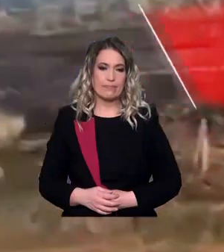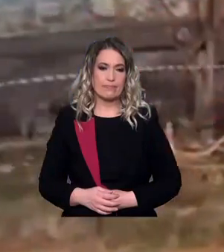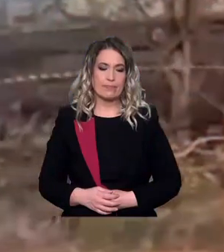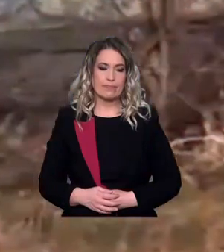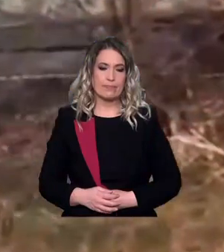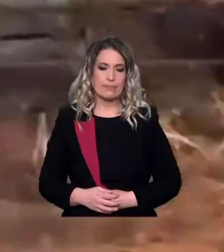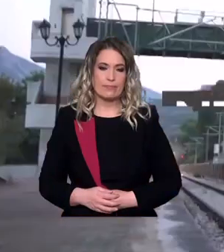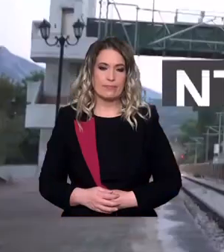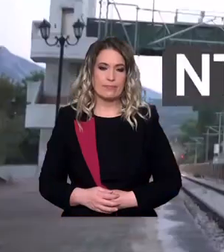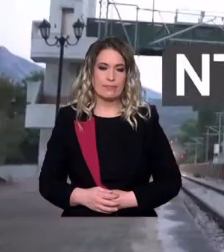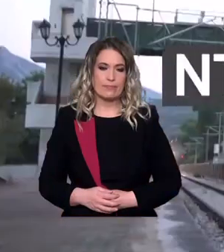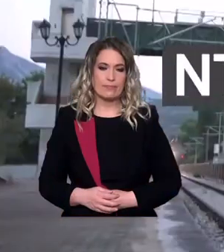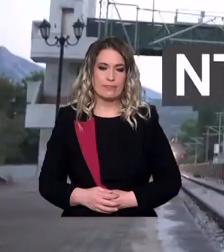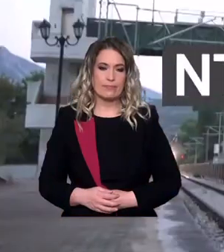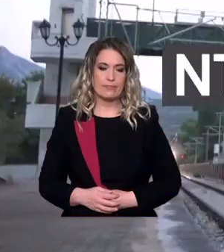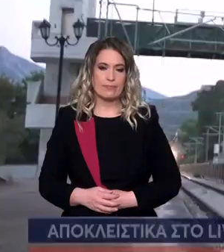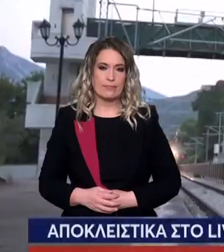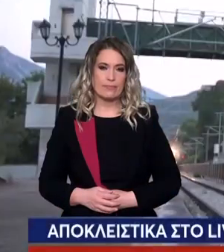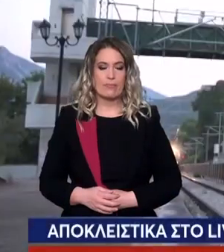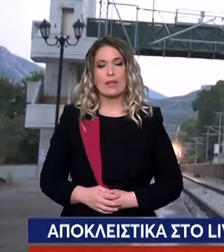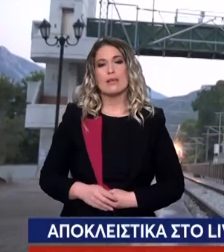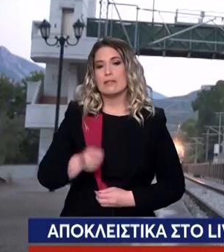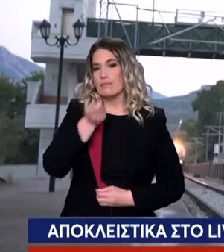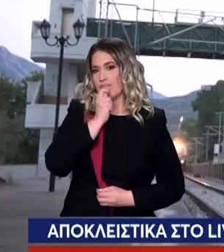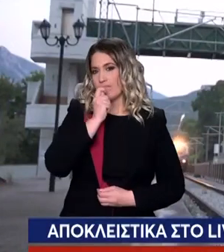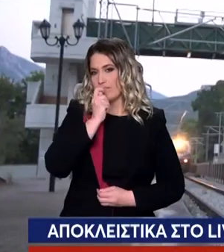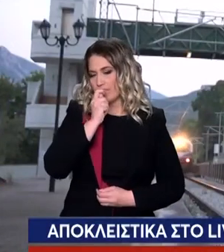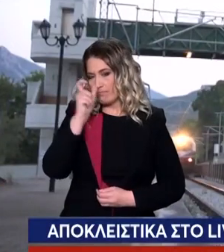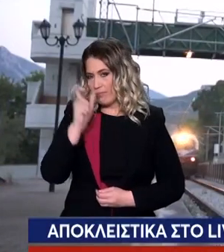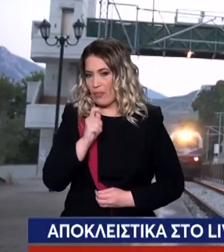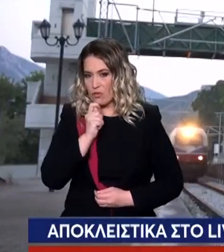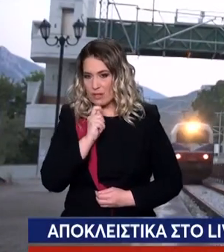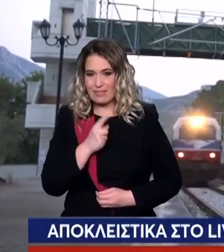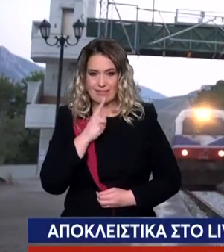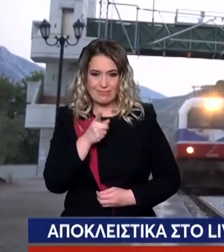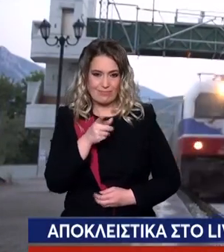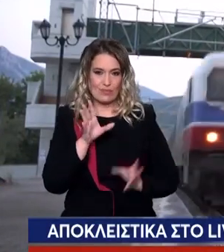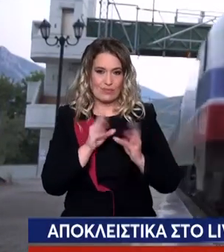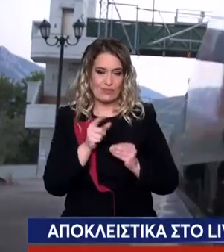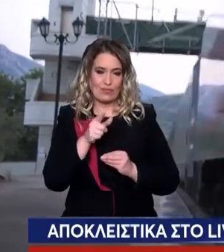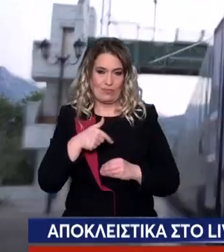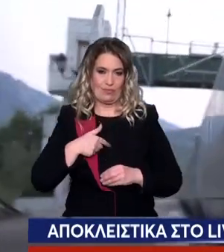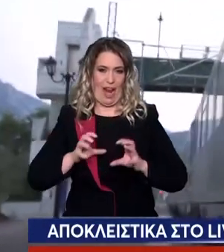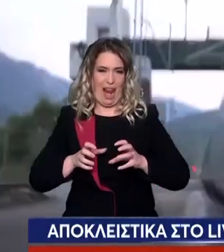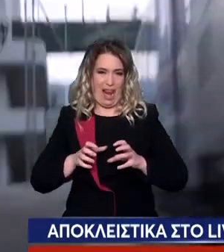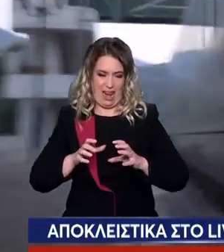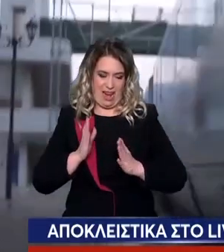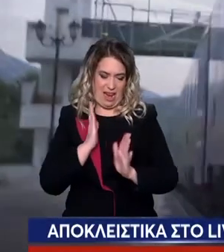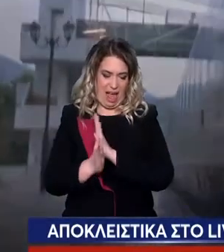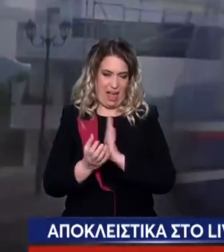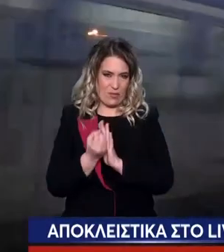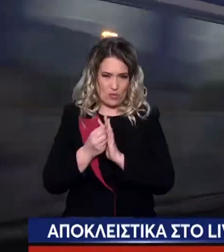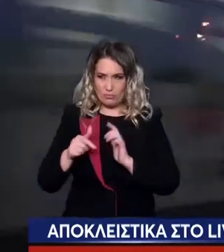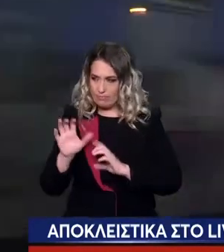πίσω τα νέα ηχητικά ντοκουμέντα που παρουσιάζει το live news οδηγούν σε συμπεράσματα σε μια σειρά από διαλόγους αποτυπώνεται η